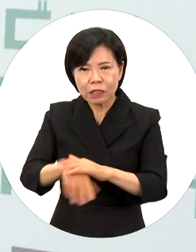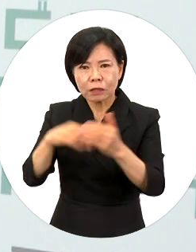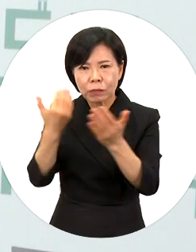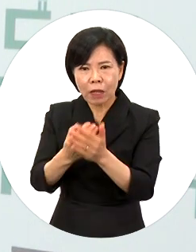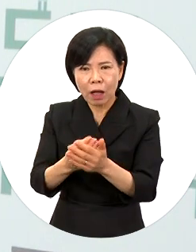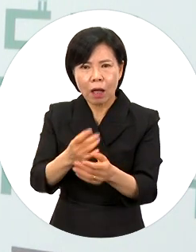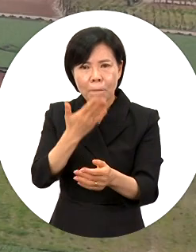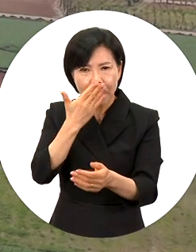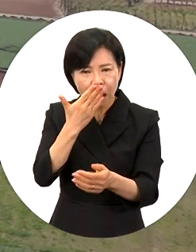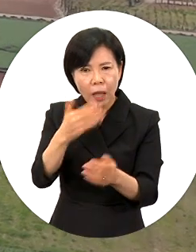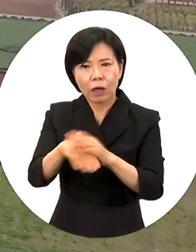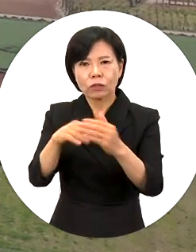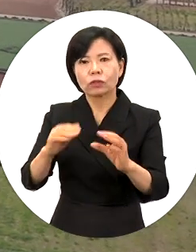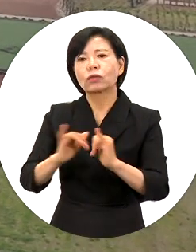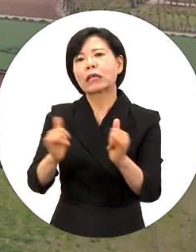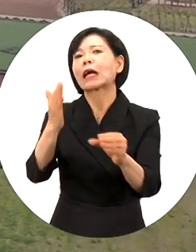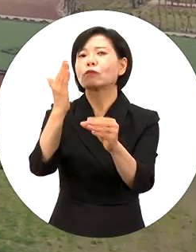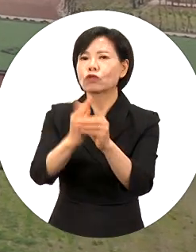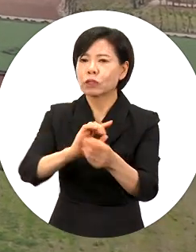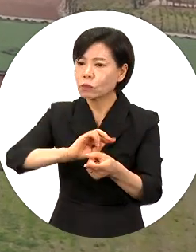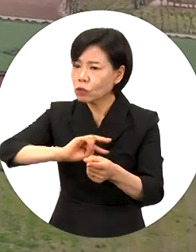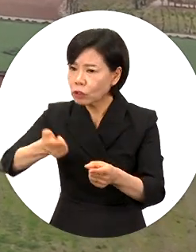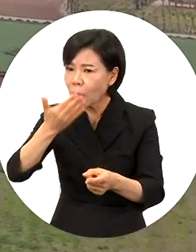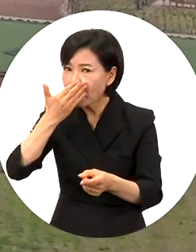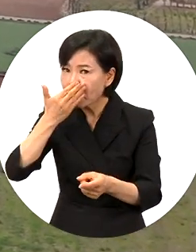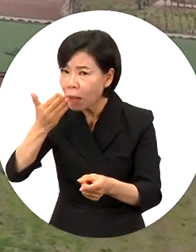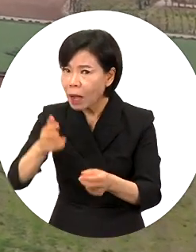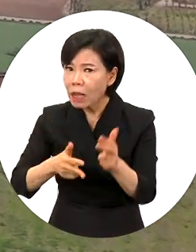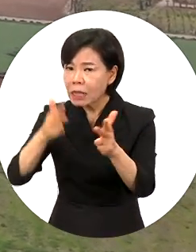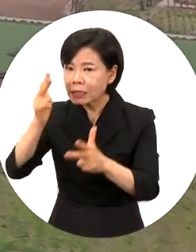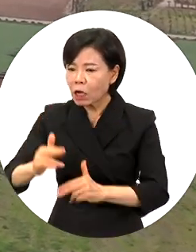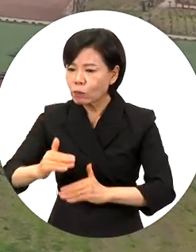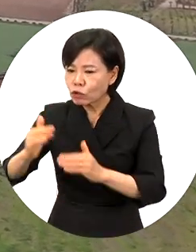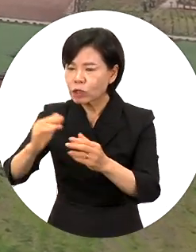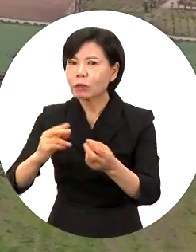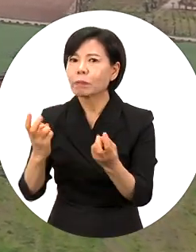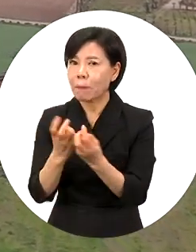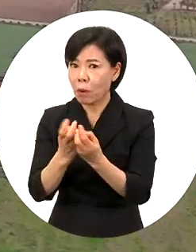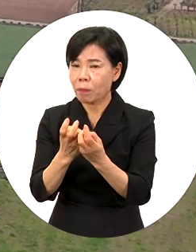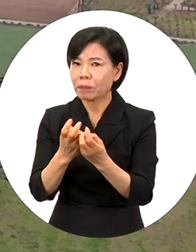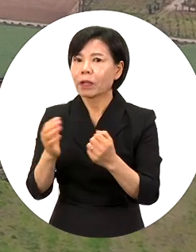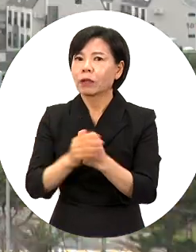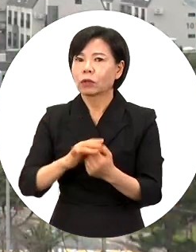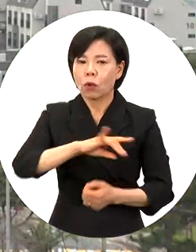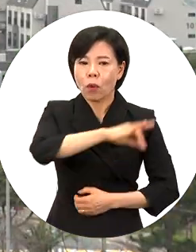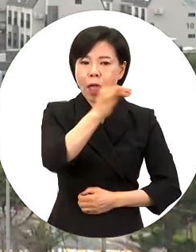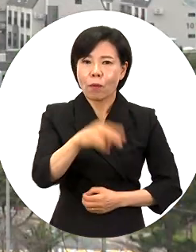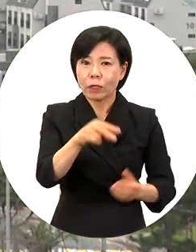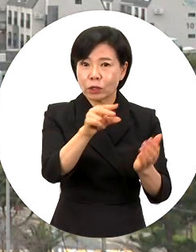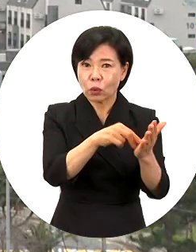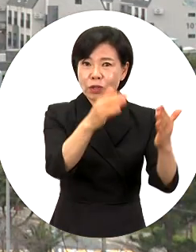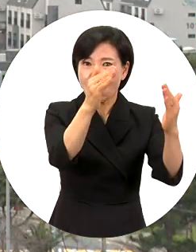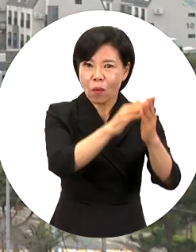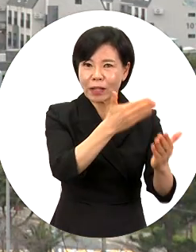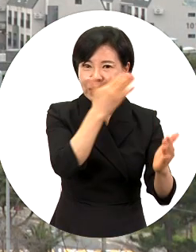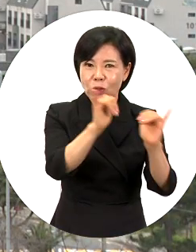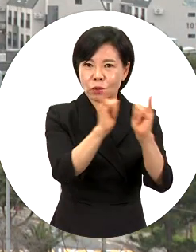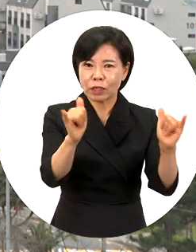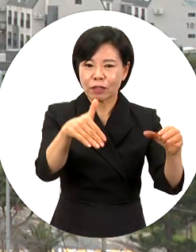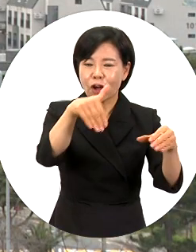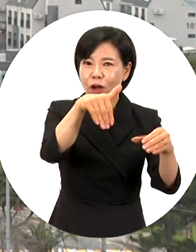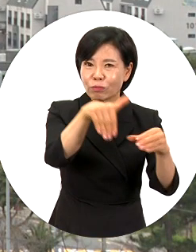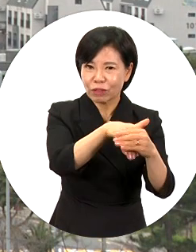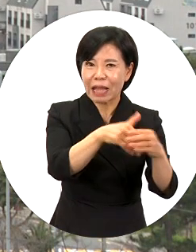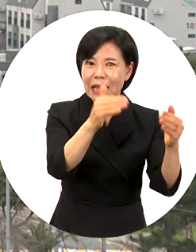반영해 어떻게 사람 중심의 공간으로 전환할 것인지에 대한 사업 추진 방향인데요. 애월의 도서관,